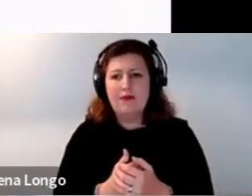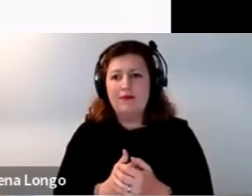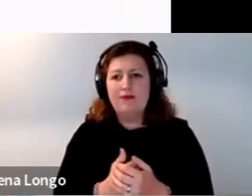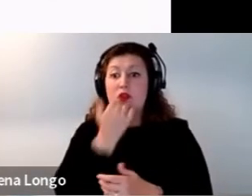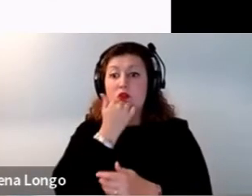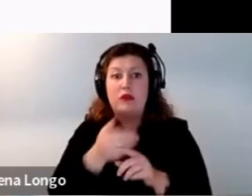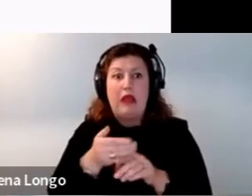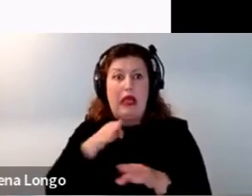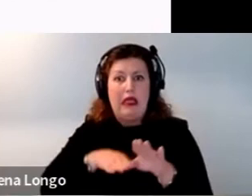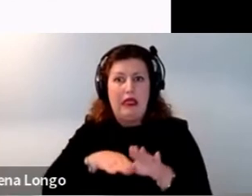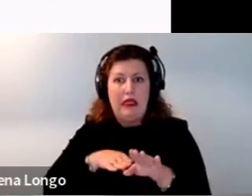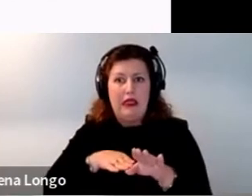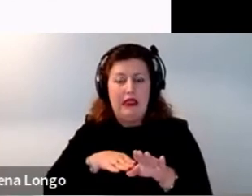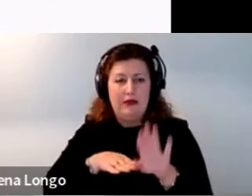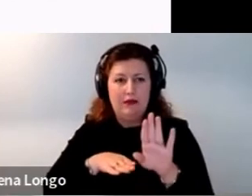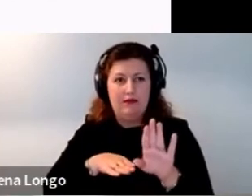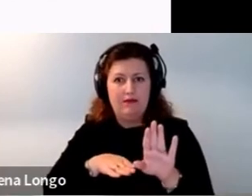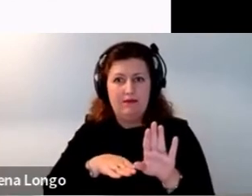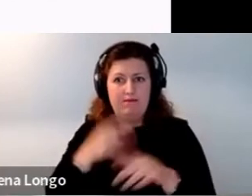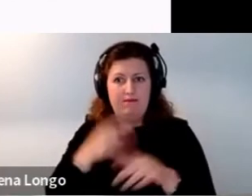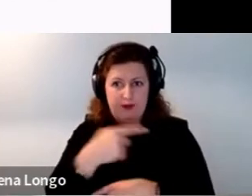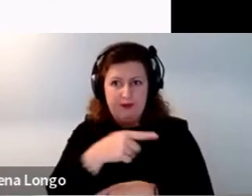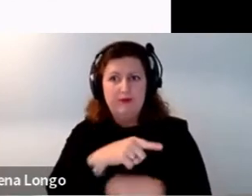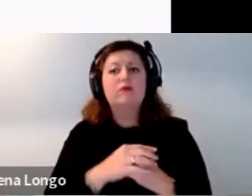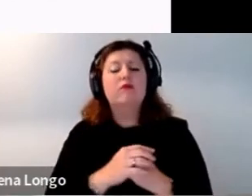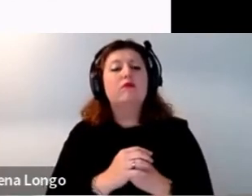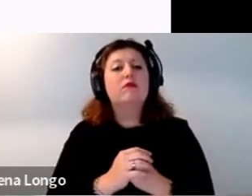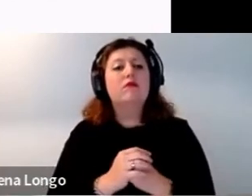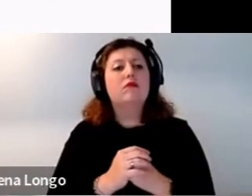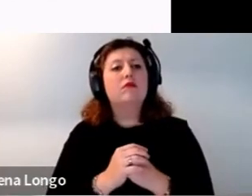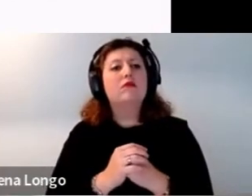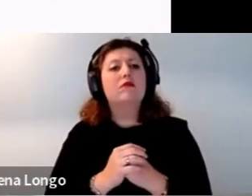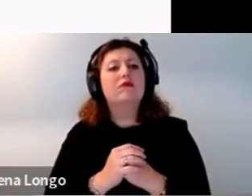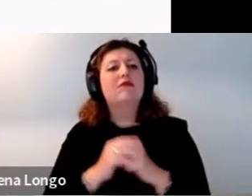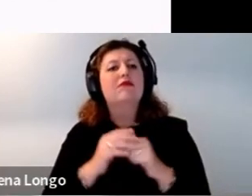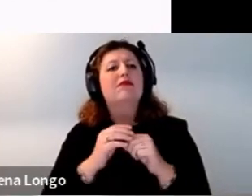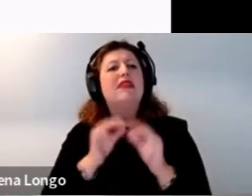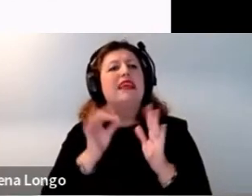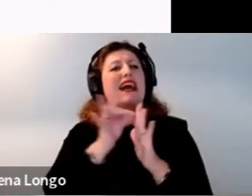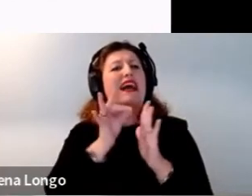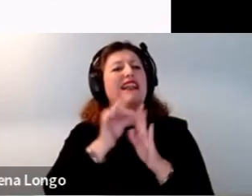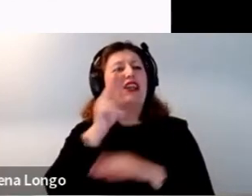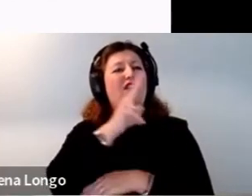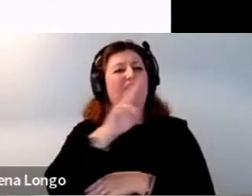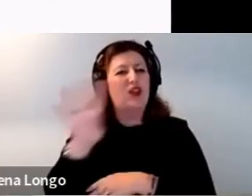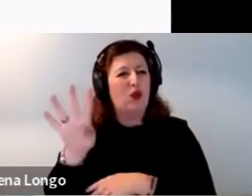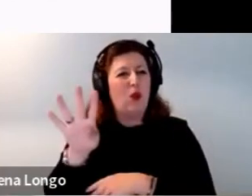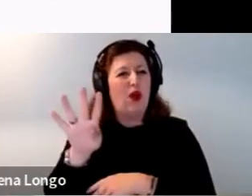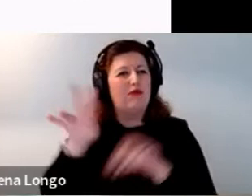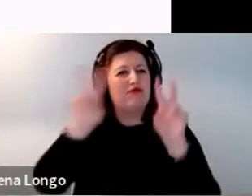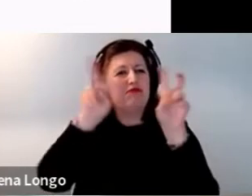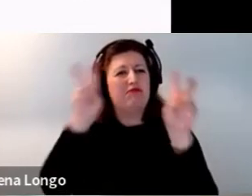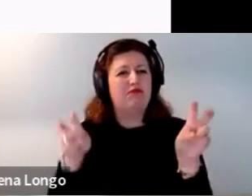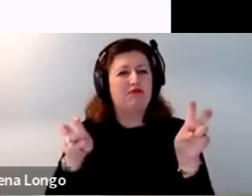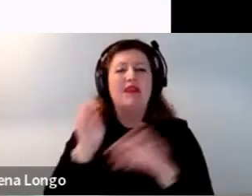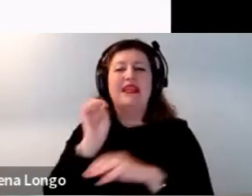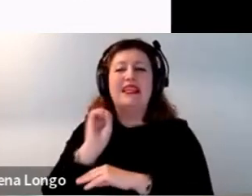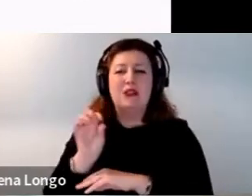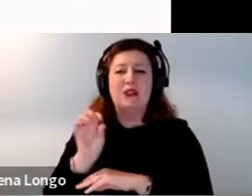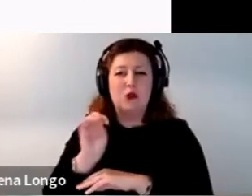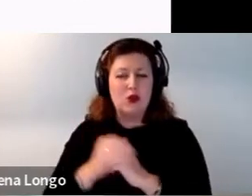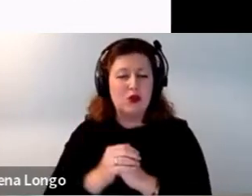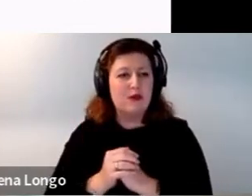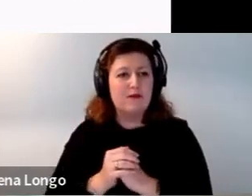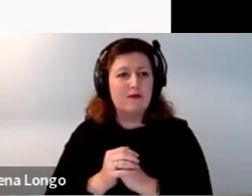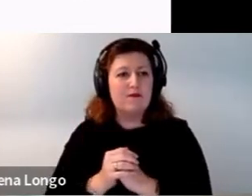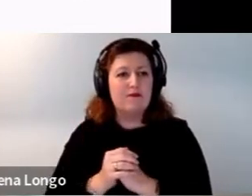scusate, sono andato troppo avanti, riporta soprattutto nell'articolo 24 il tema dell'istruzione. Gli